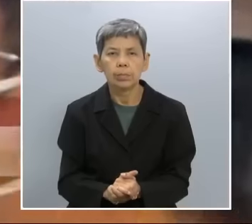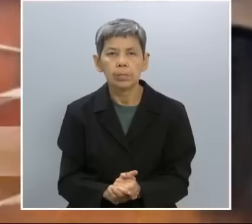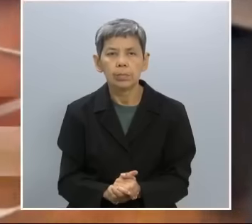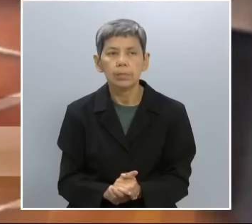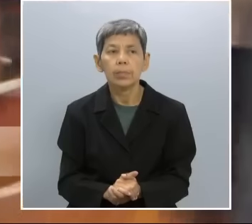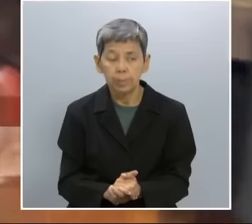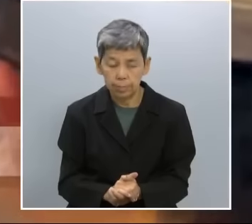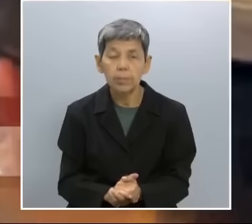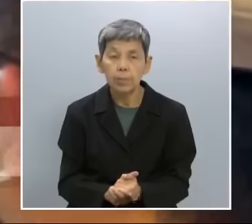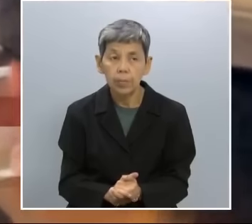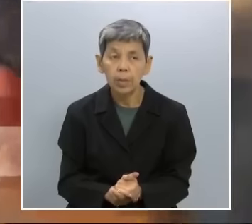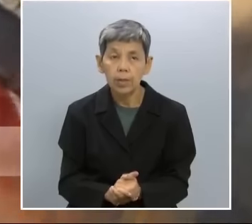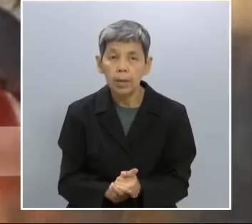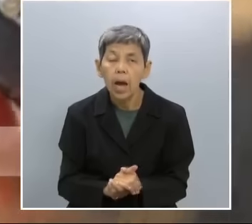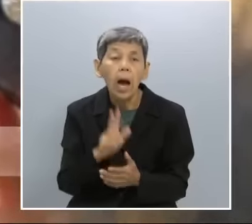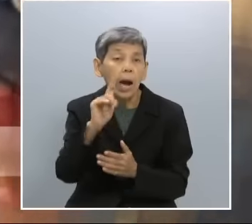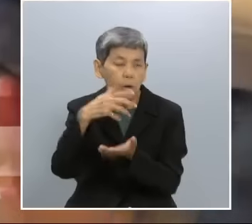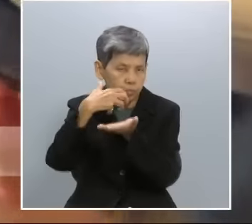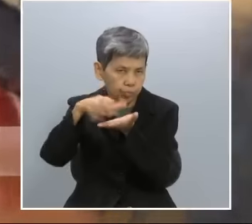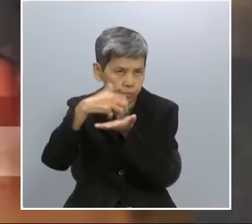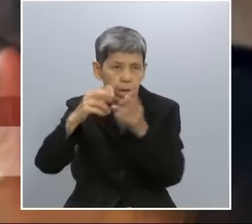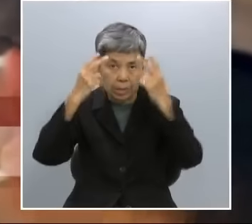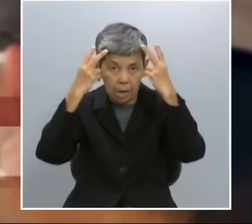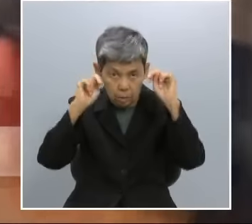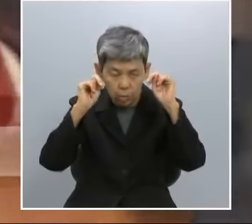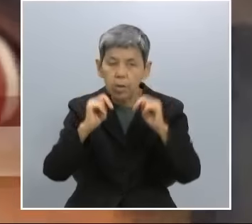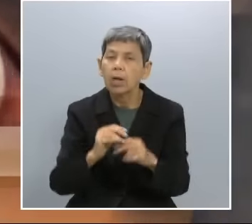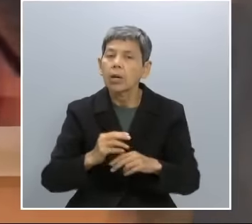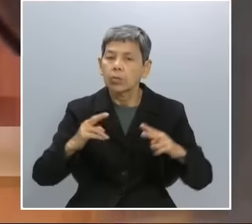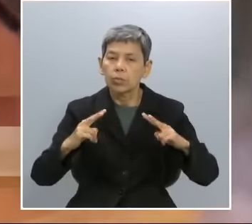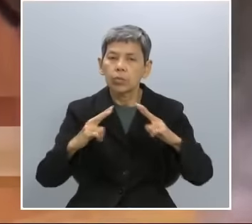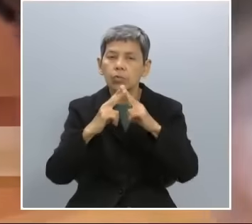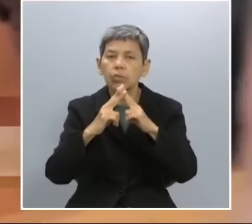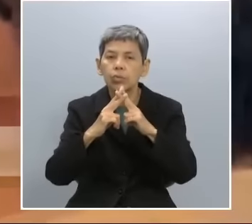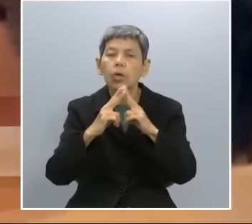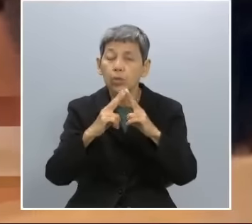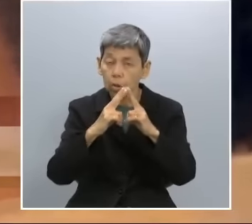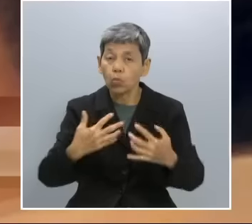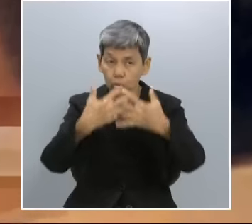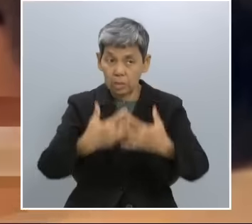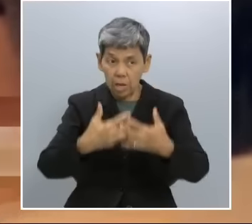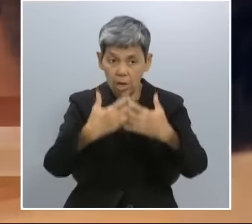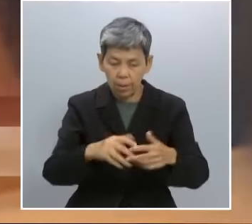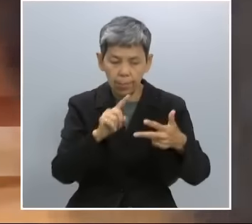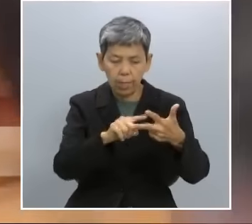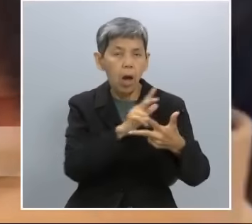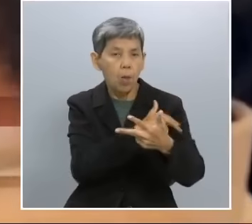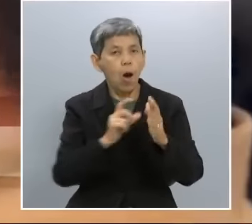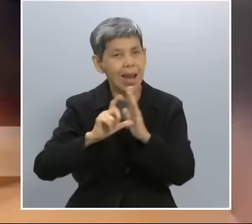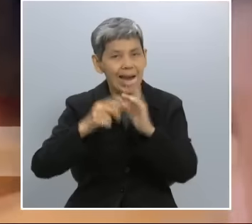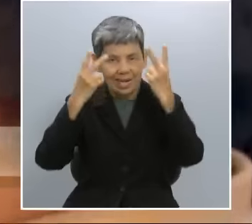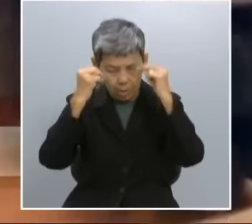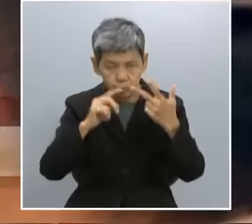หลังจากนั้นผู้สื่อข่าวรายงานว่าท่านนายกกับรัฐมนตรีอุตสาหกรรมพิมพ์ภัทรวิชัยกุลหมอพรหมินทร์เลขานาย